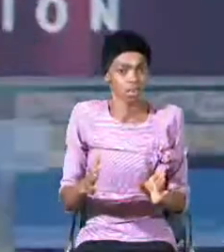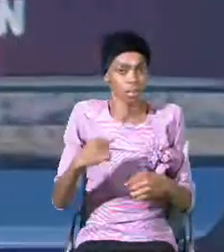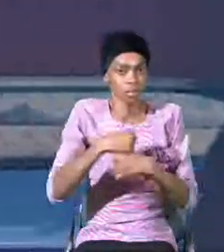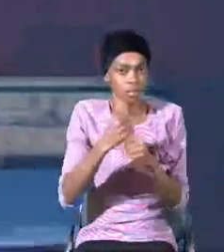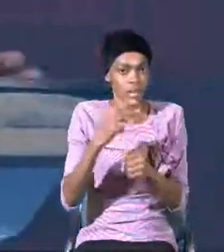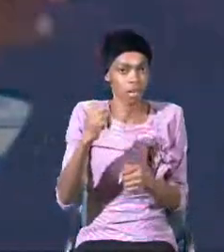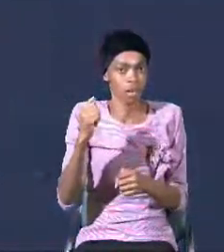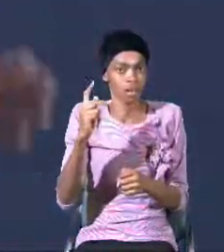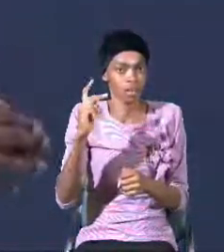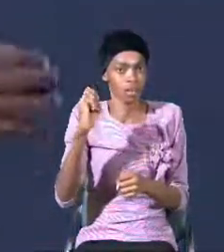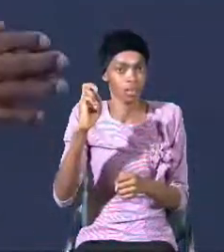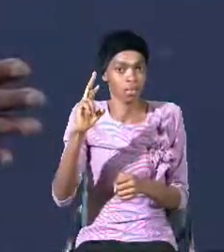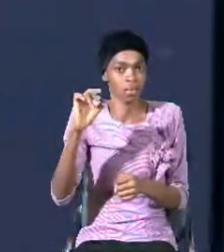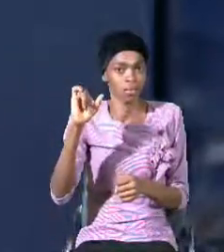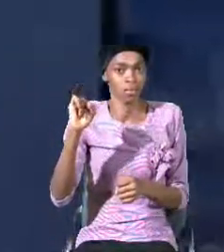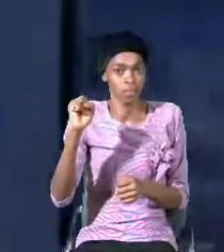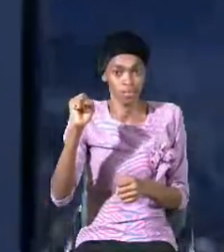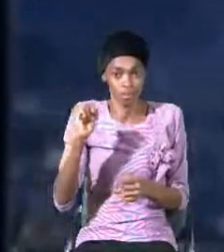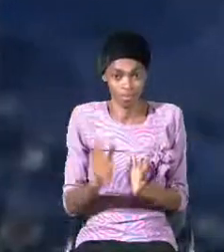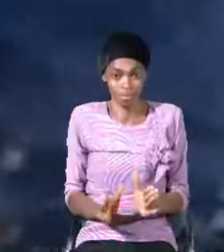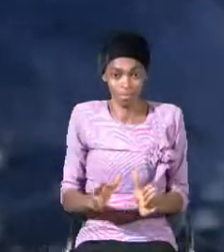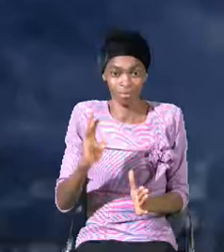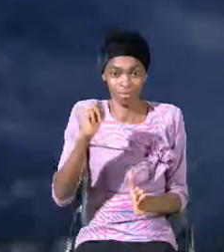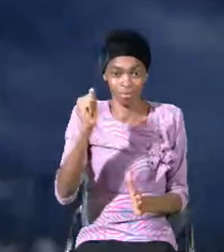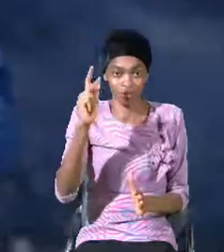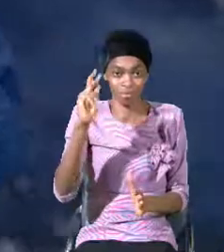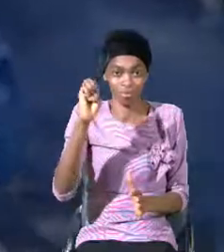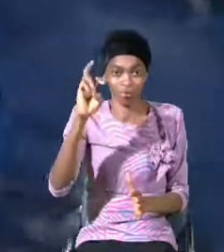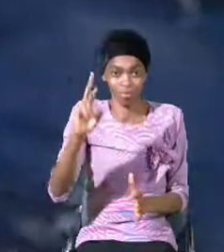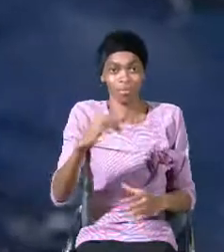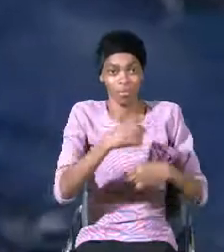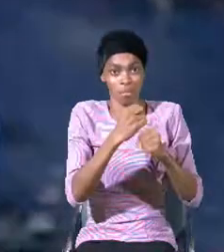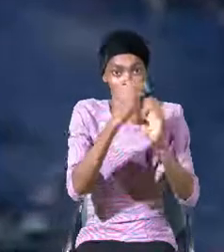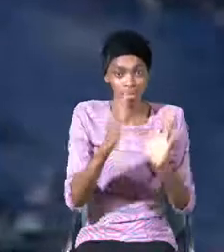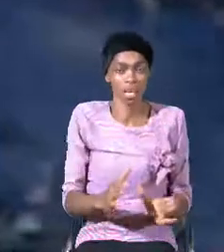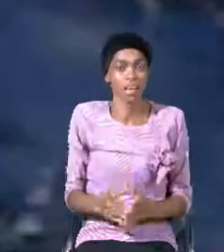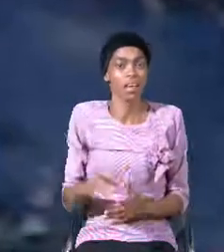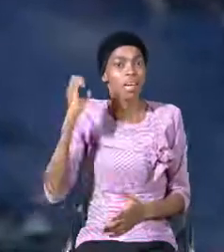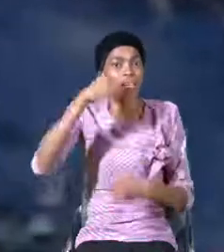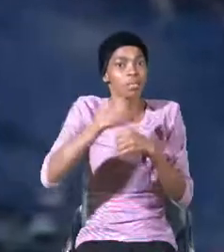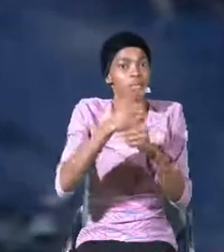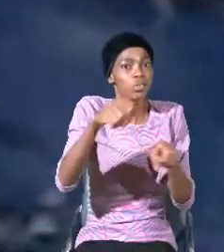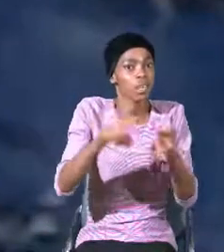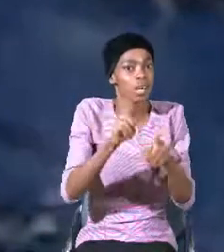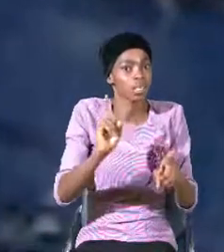Créateur, ton Rédempteur, le Dieu Tout-Puissant. Il t'a créé